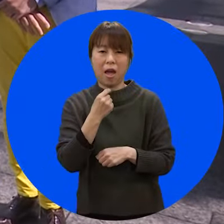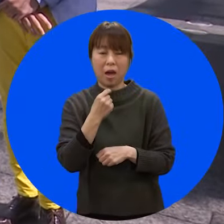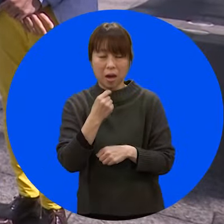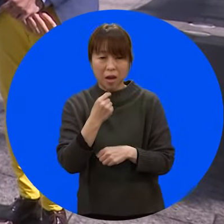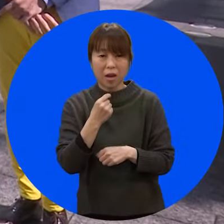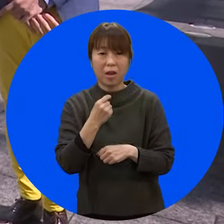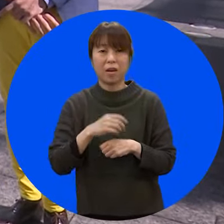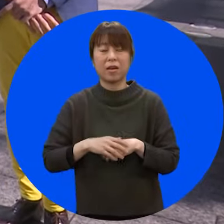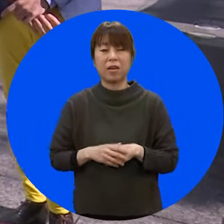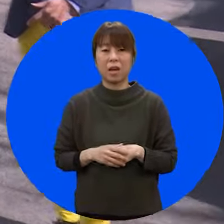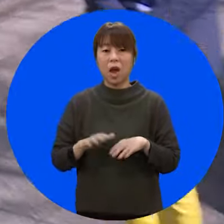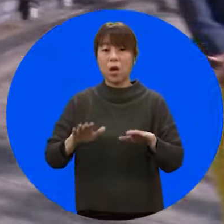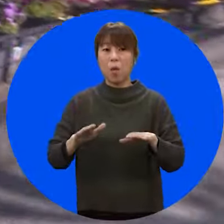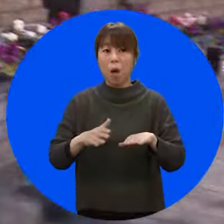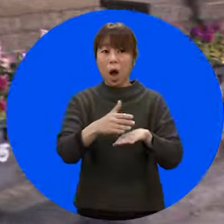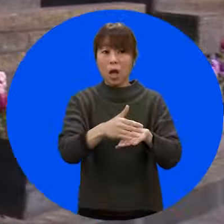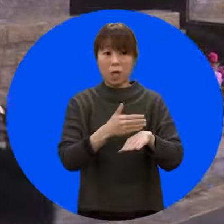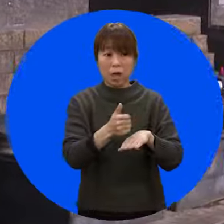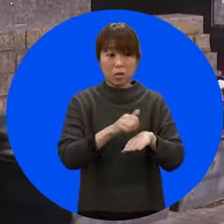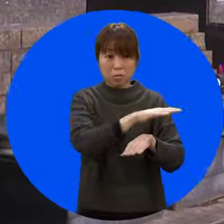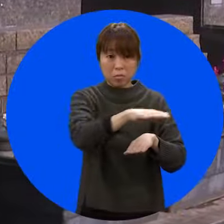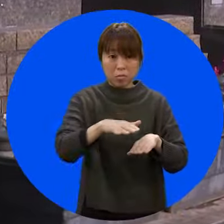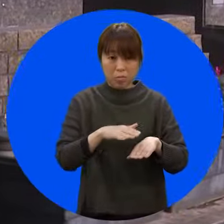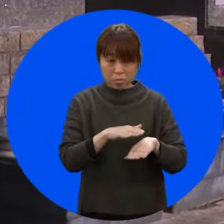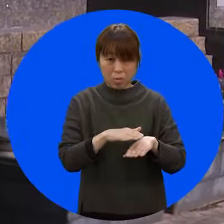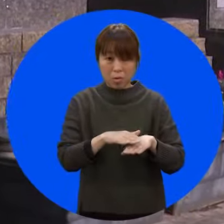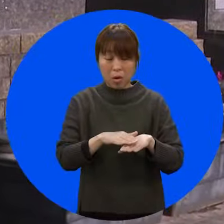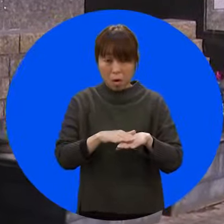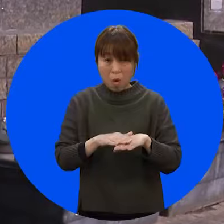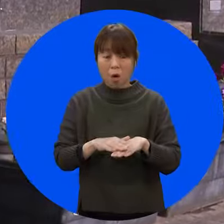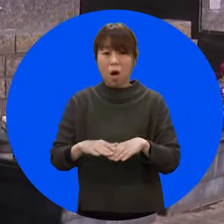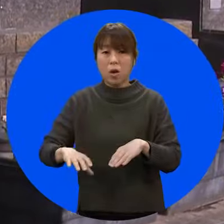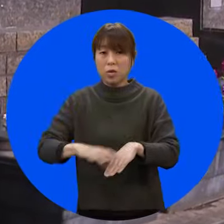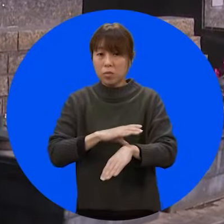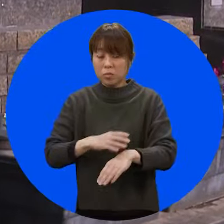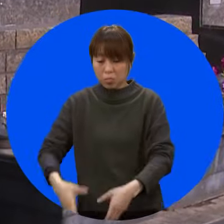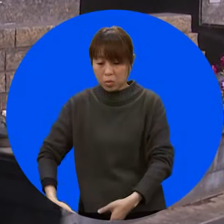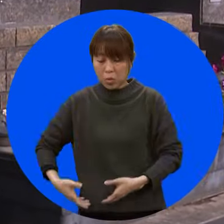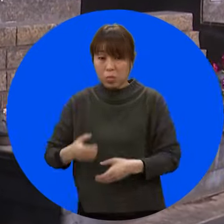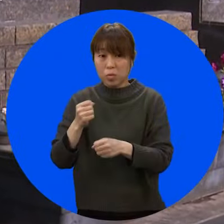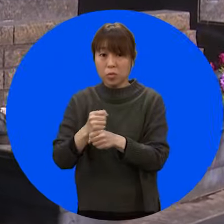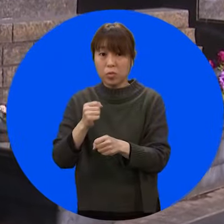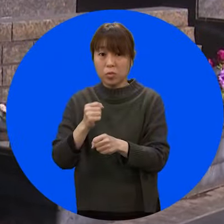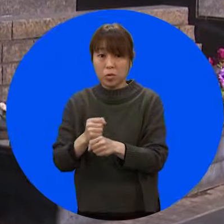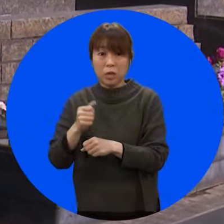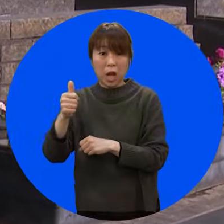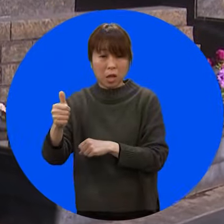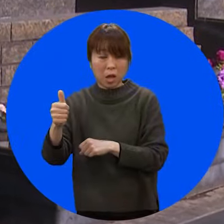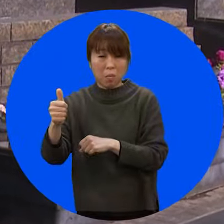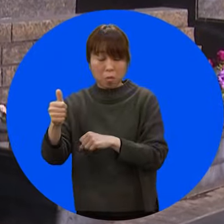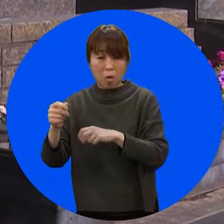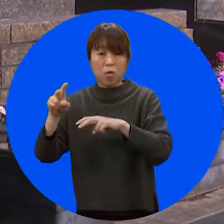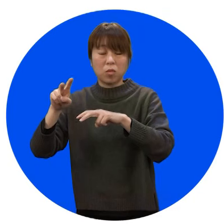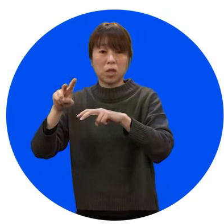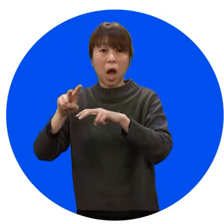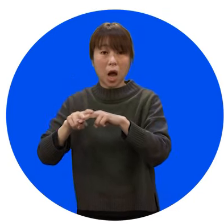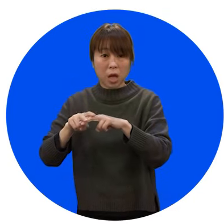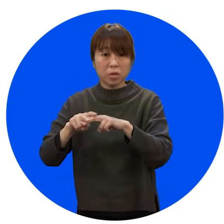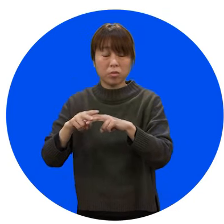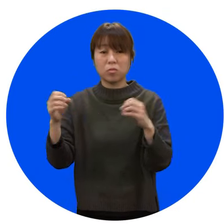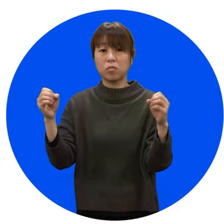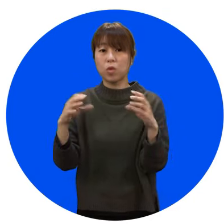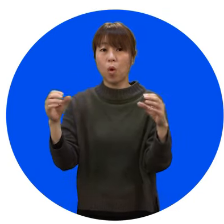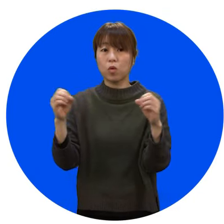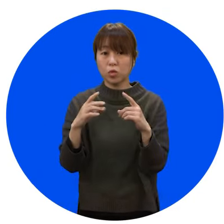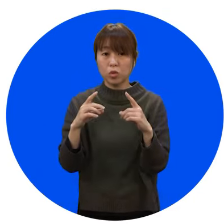の本日は、はいはい、アスリートだけではなく、あの義手とか義足を作られ製作される義肢装具士さん、 義肢装具士さん も参加されてパラスポー